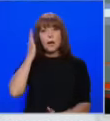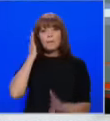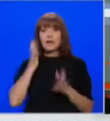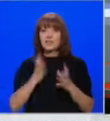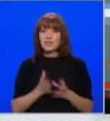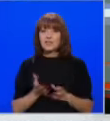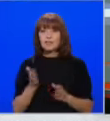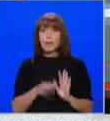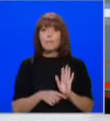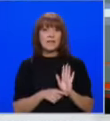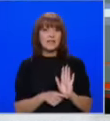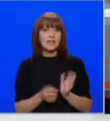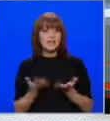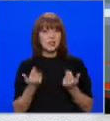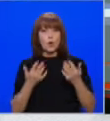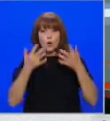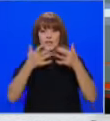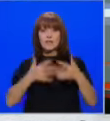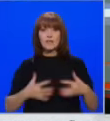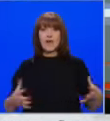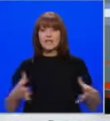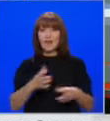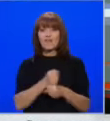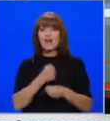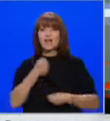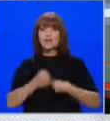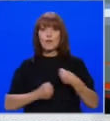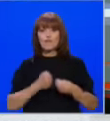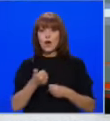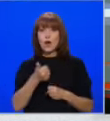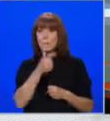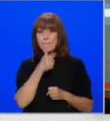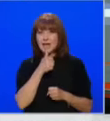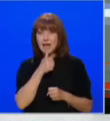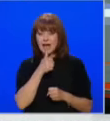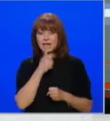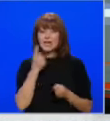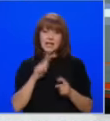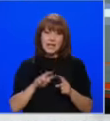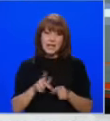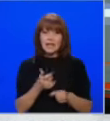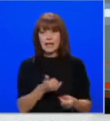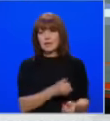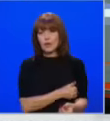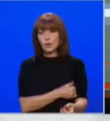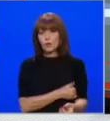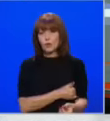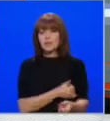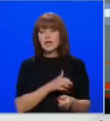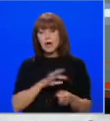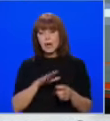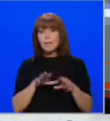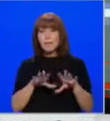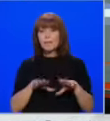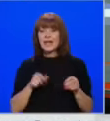Правителството ще представи скоро статистики за заловените шофьори под въздействието на алкохол и упойващи вещества след приятите по темата